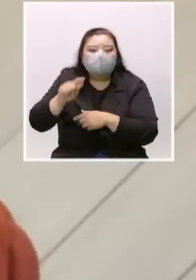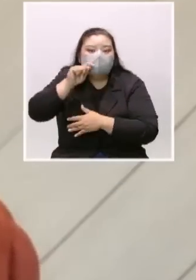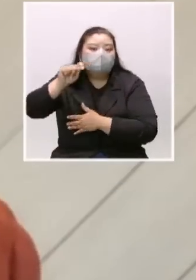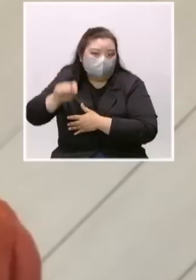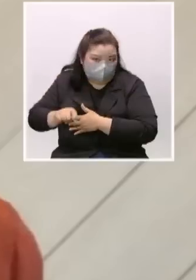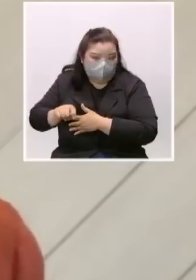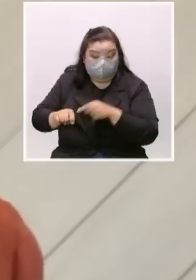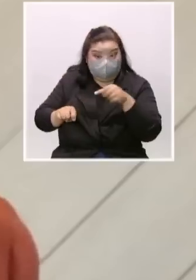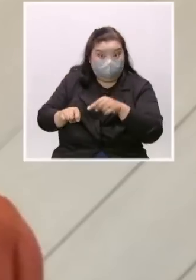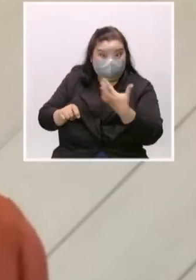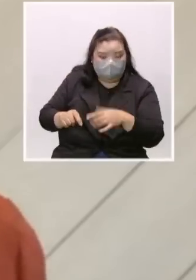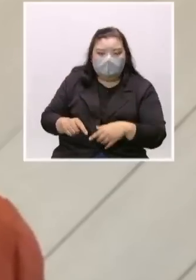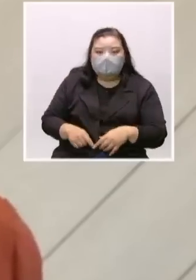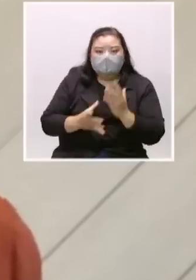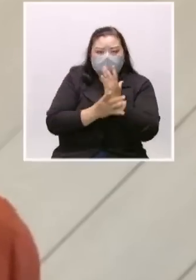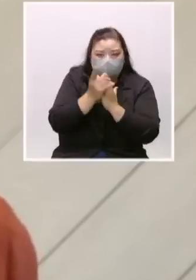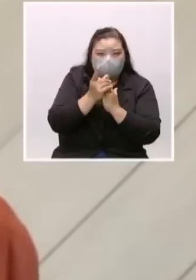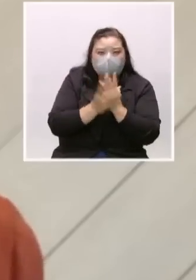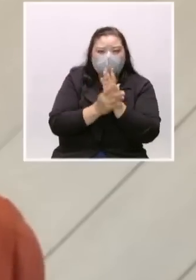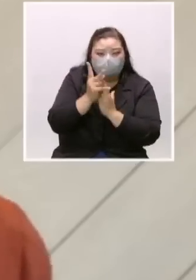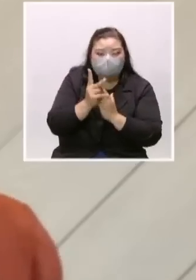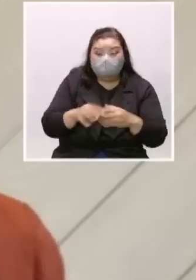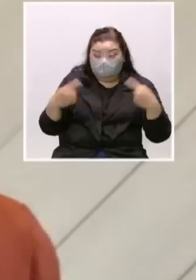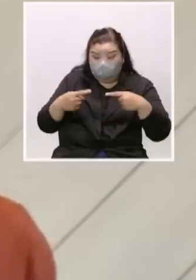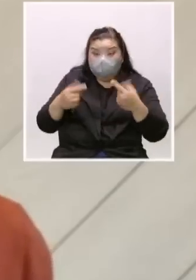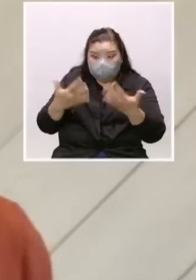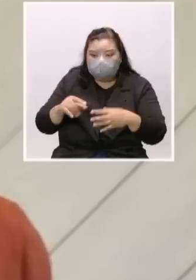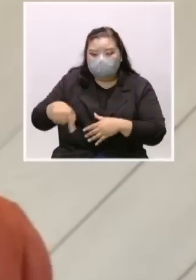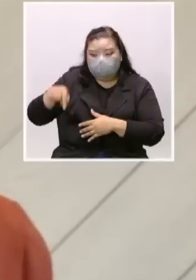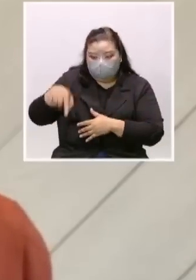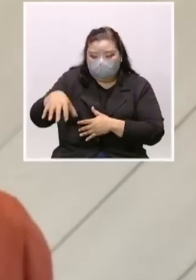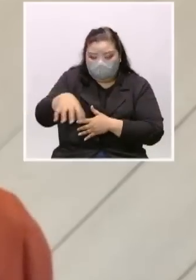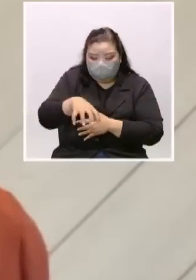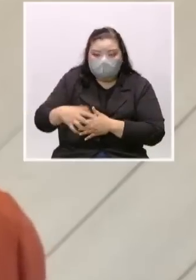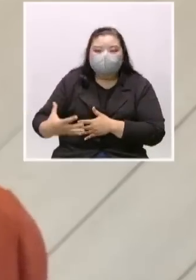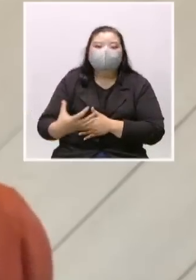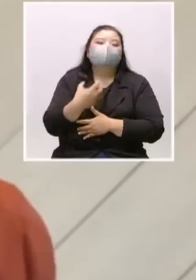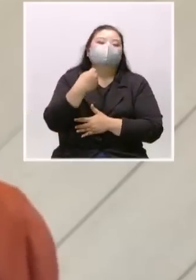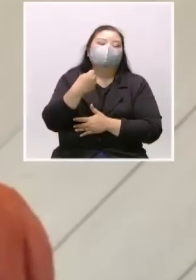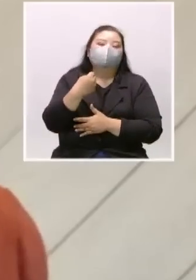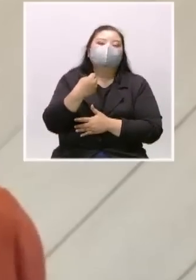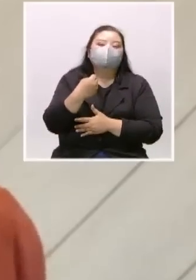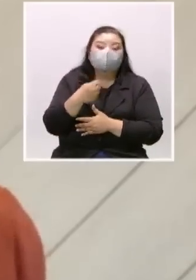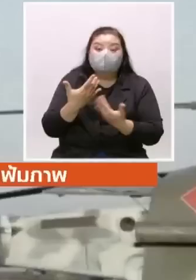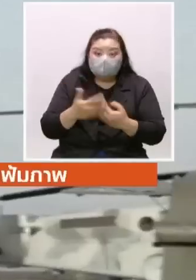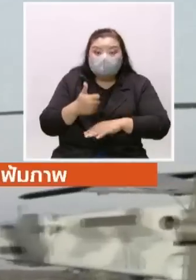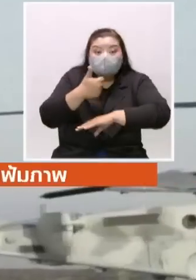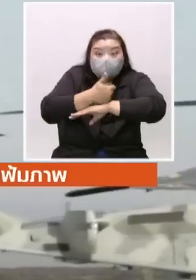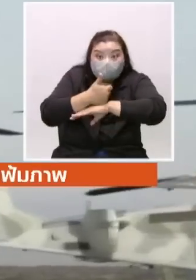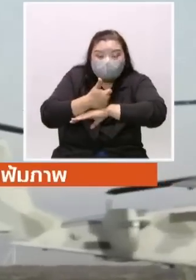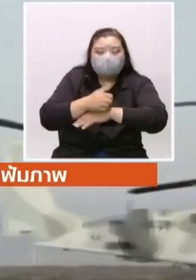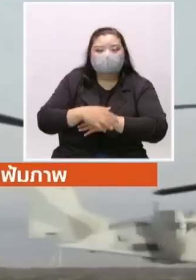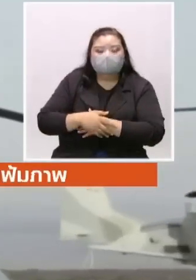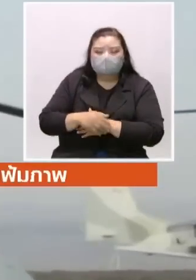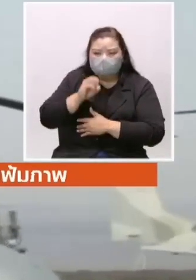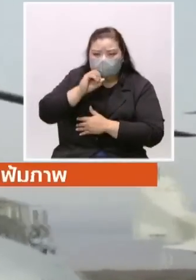ลาสุดหลจากทถกจมตีมานานหายสัปดา์ก็ถูกยิดได้เกืบทั้งหมดแล้วค่ะในเซอฮีไดายพูวาการแ้น Luhans